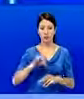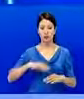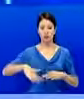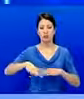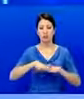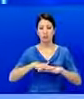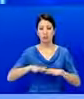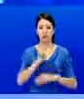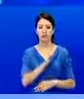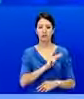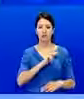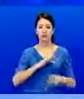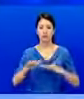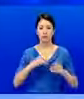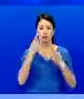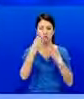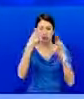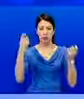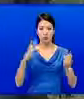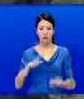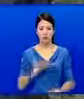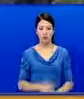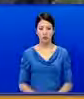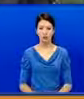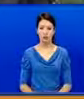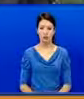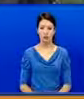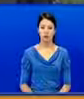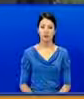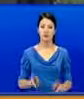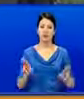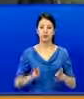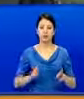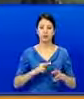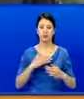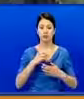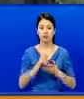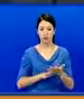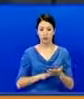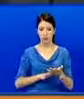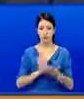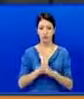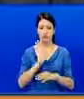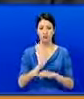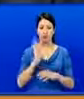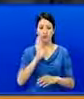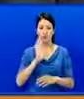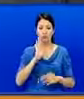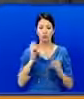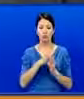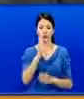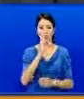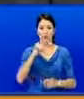жұмыстар бойынша елді хабардар етті. Елбасы кезекті жолдауында елдегі суармалы жердің 15% жамбырлатып